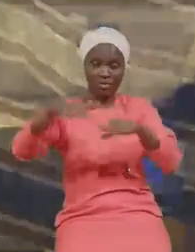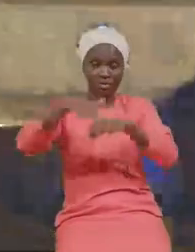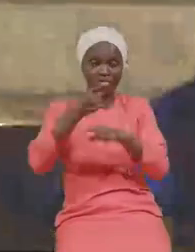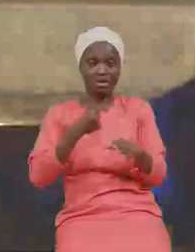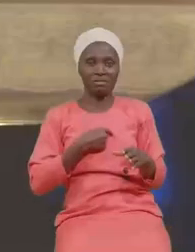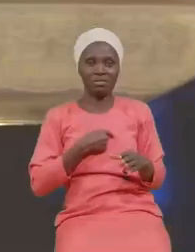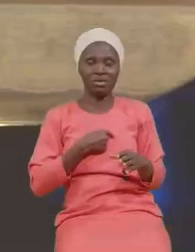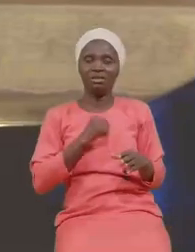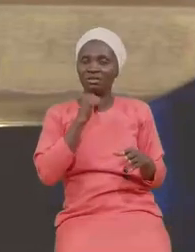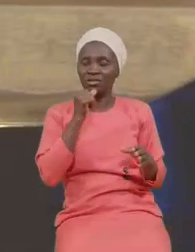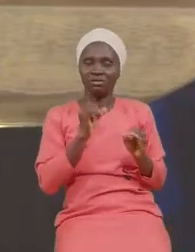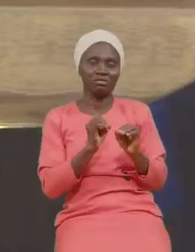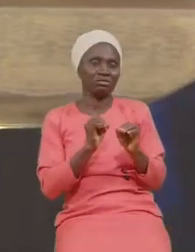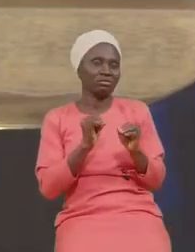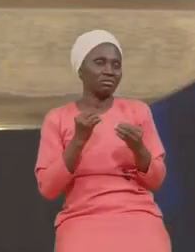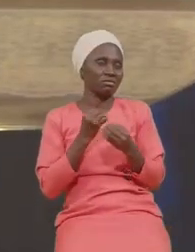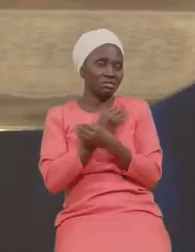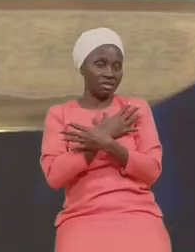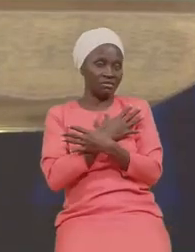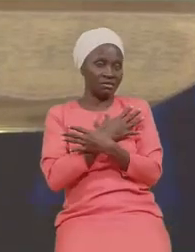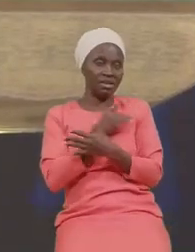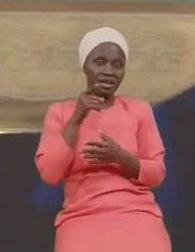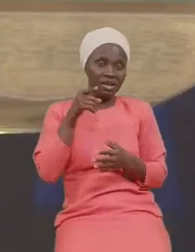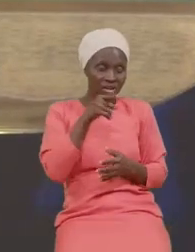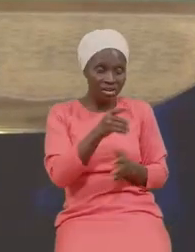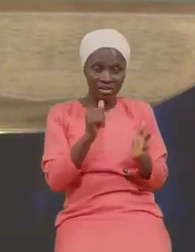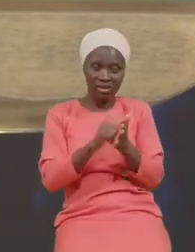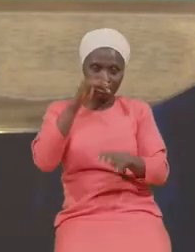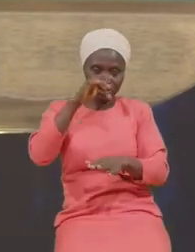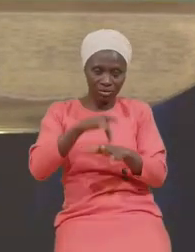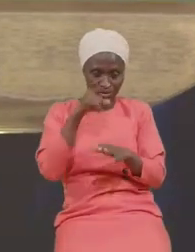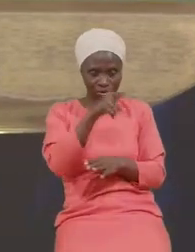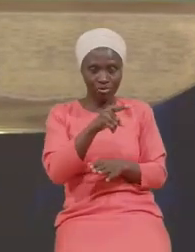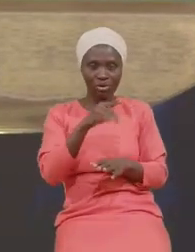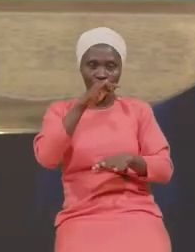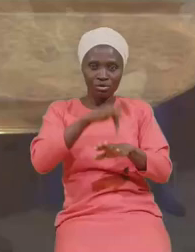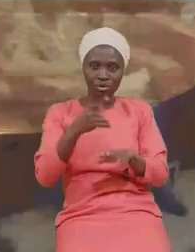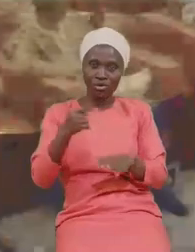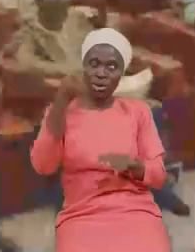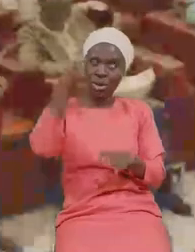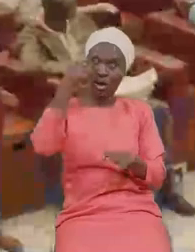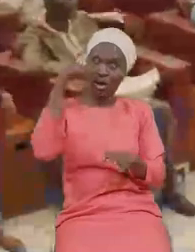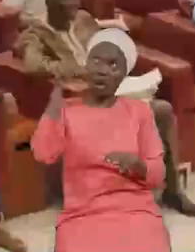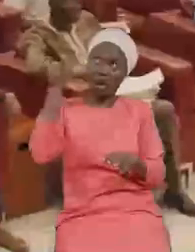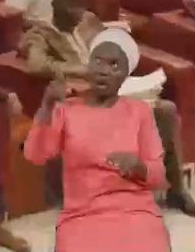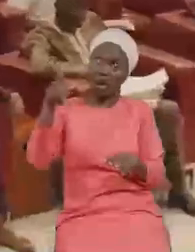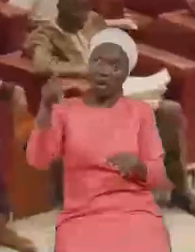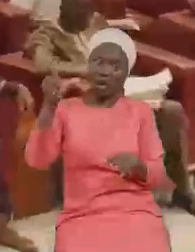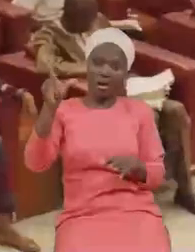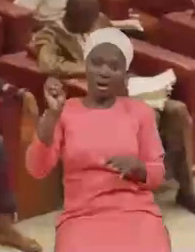pas ce qui te touche touche la prune la prunelle de ses yeux que quelqu'un crie je ne suis pas